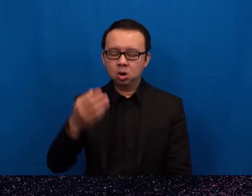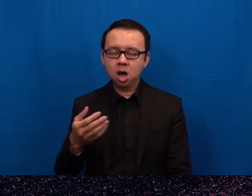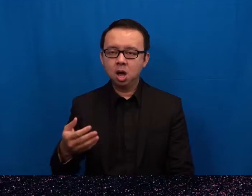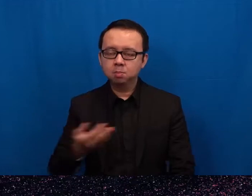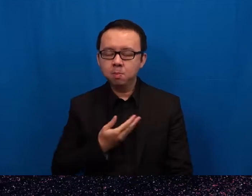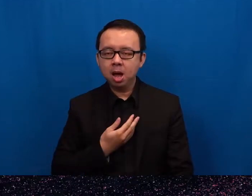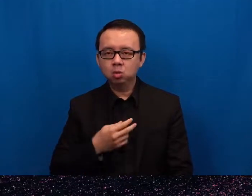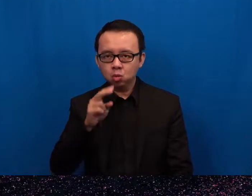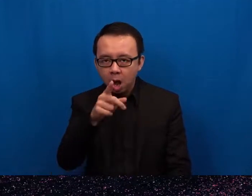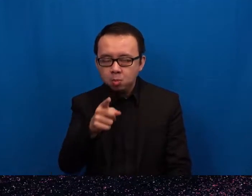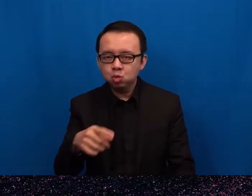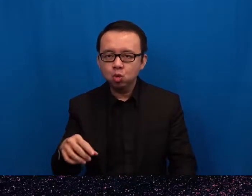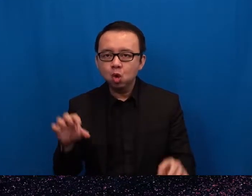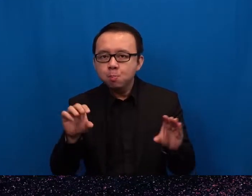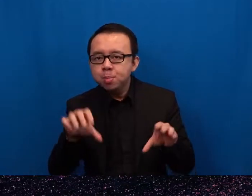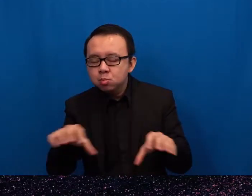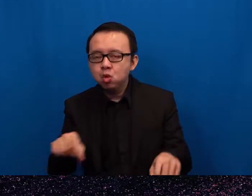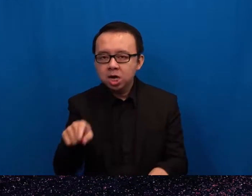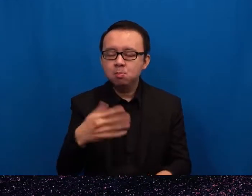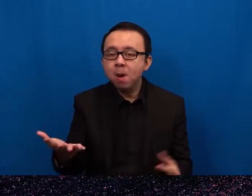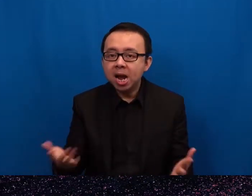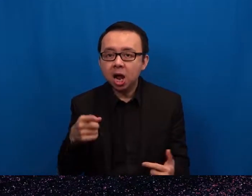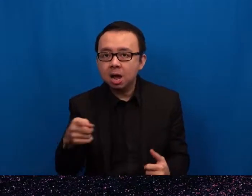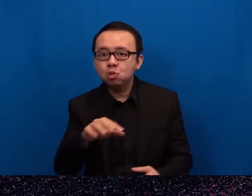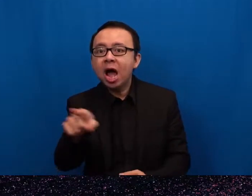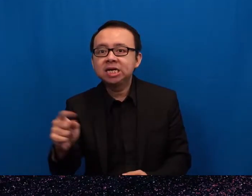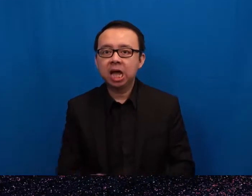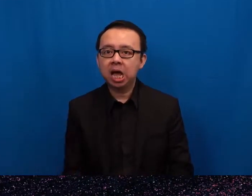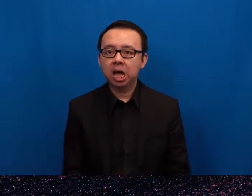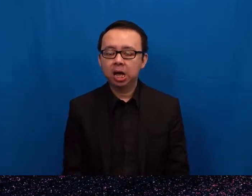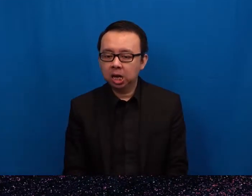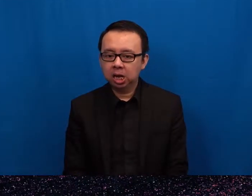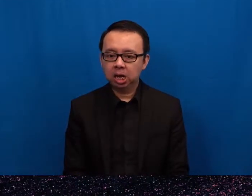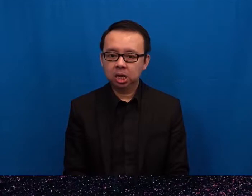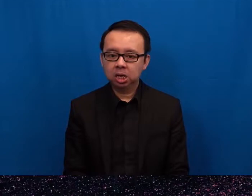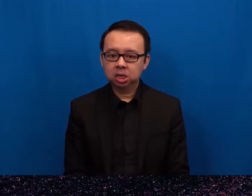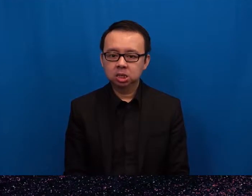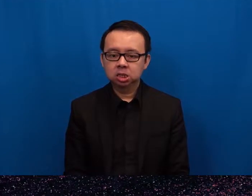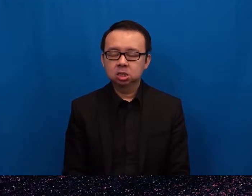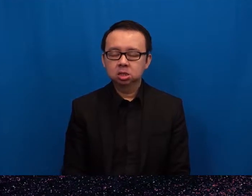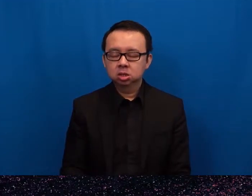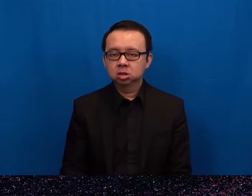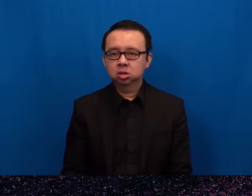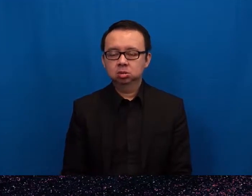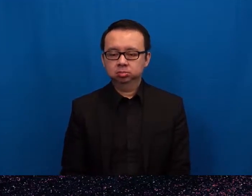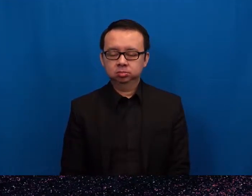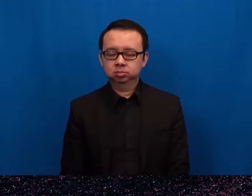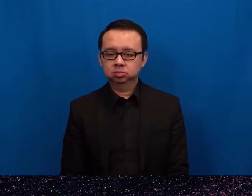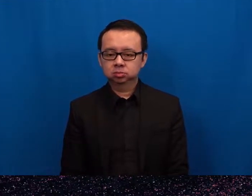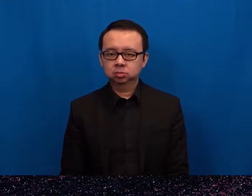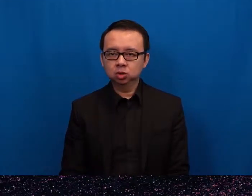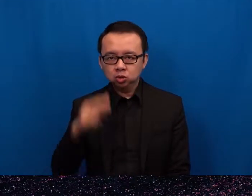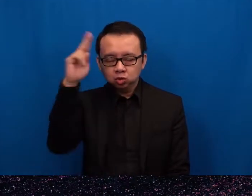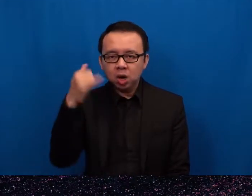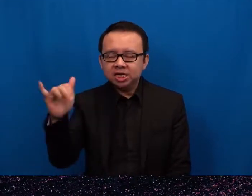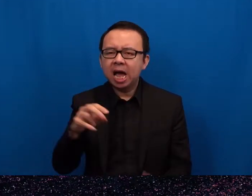Bukan kamu yang memilih aku, kata Yohanes 15. Ini perkataan Tuhan Yesus yang tercinta. Tapi aku yang memilih kamu supaya kamu pergi